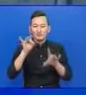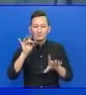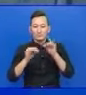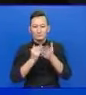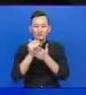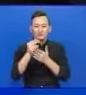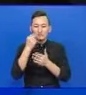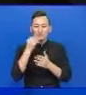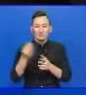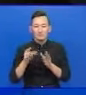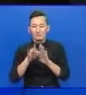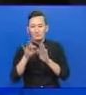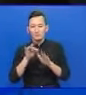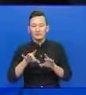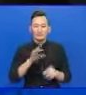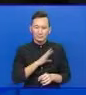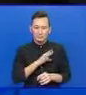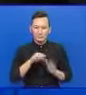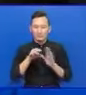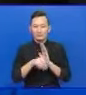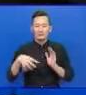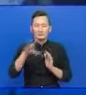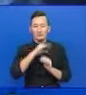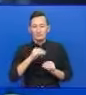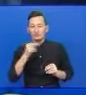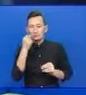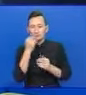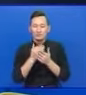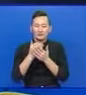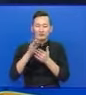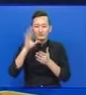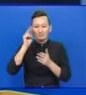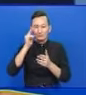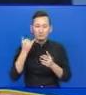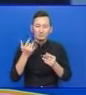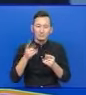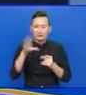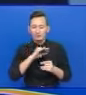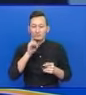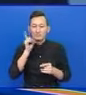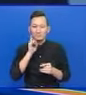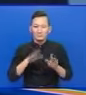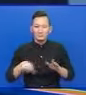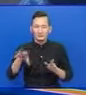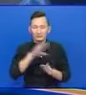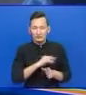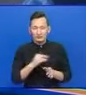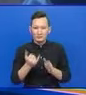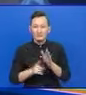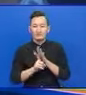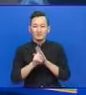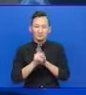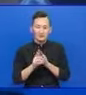жоғары, үздіктер іріктелді. Басым бөлігінің кәсіби біліктілігі жоқ, әуесқой актерлар. Әртістердің өнер әлемінде тұсауын